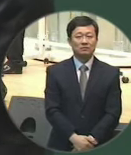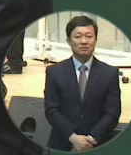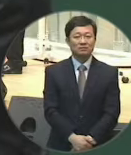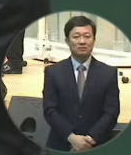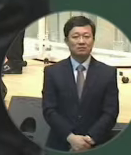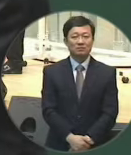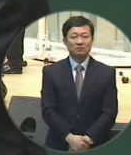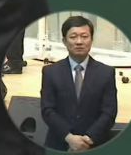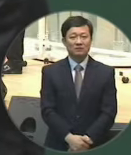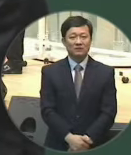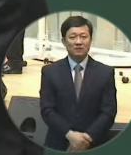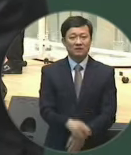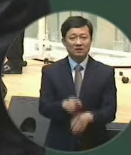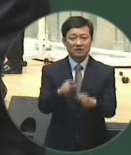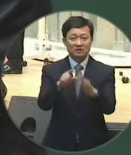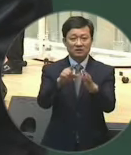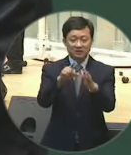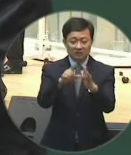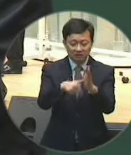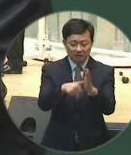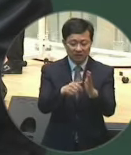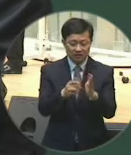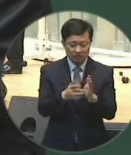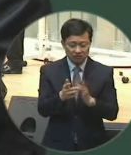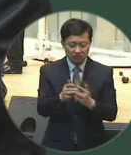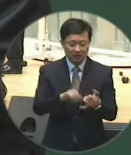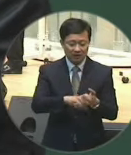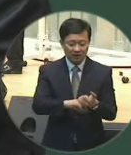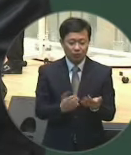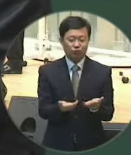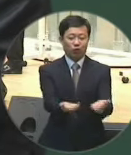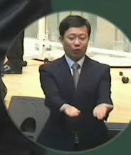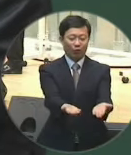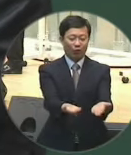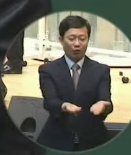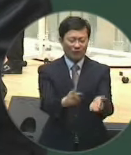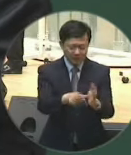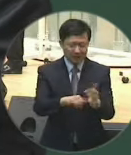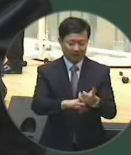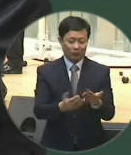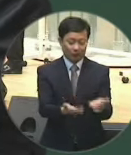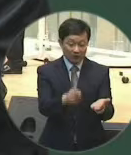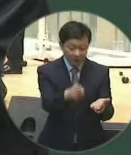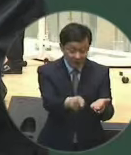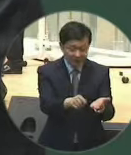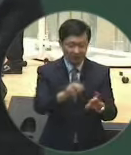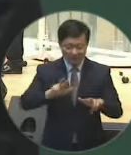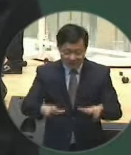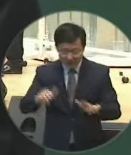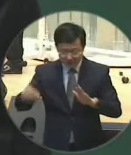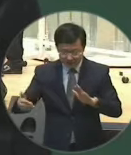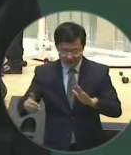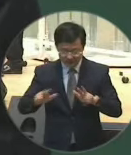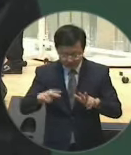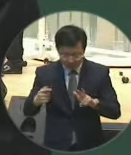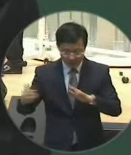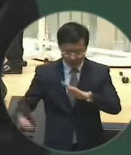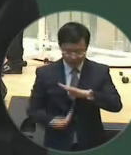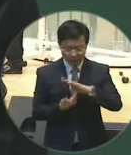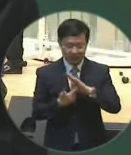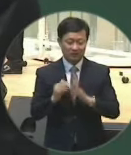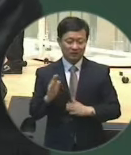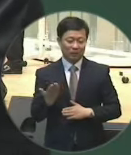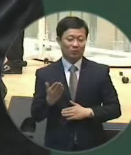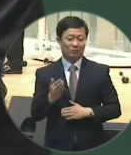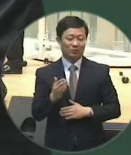Living God." 그때 하신 약속이 성취됐어요. And the promise that he gave at that time was fulfilled. 지금도 성취되고 있어요. It is being fulfilled